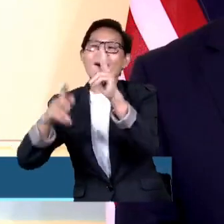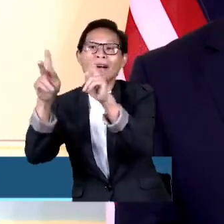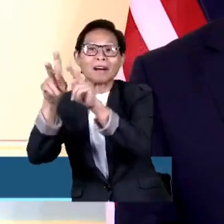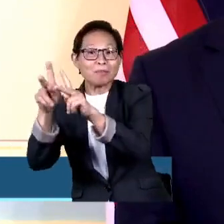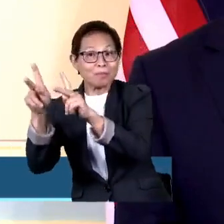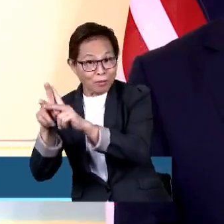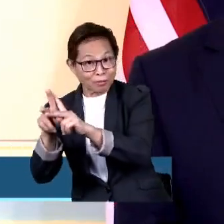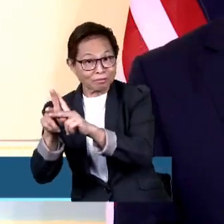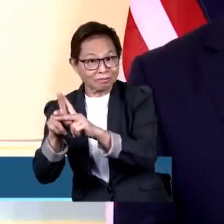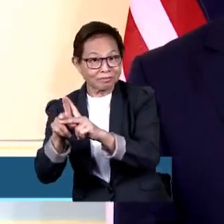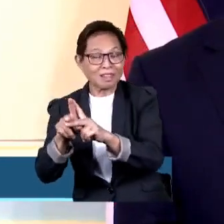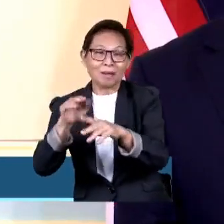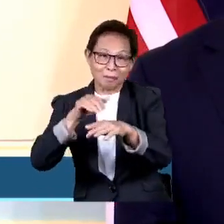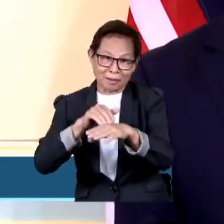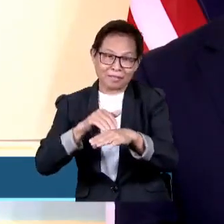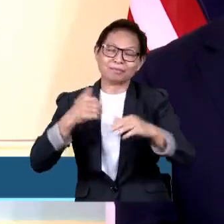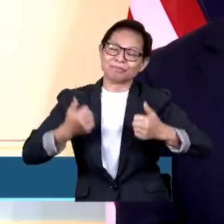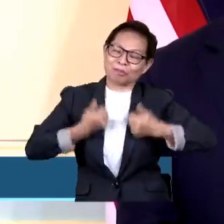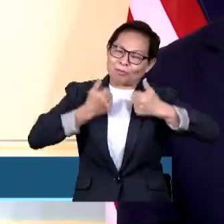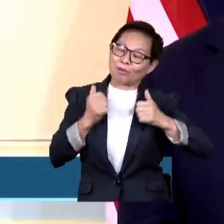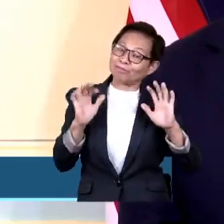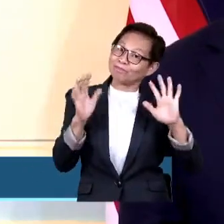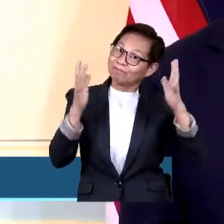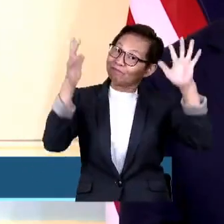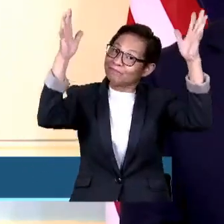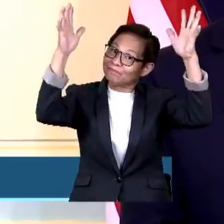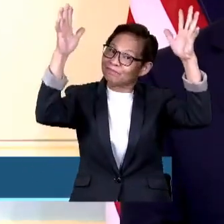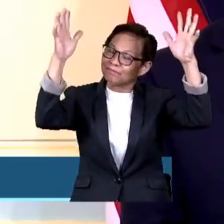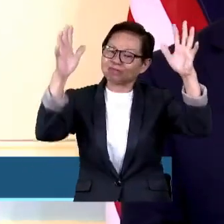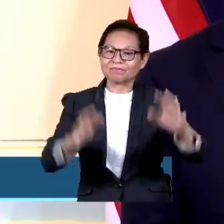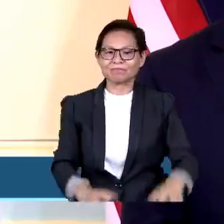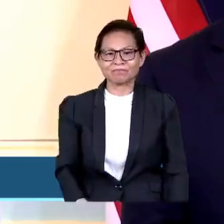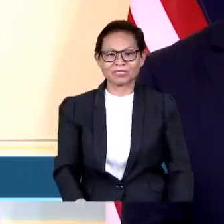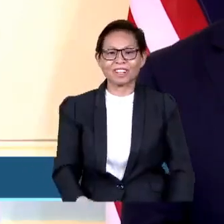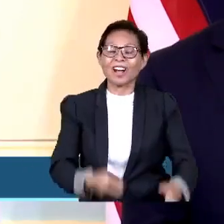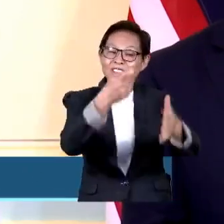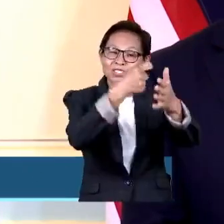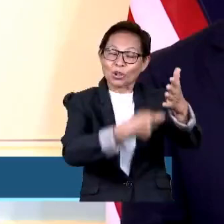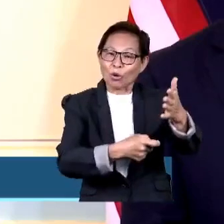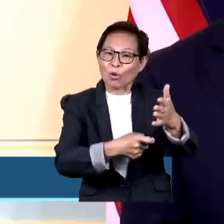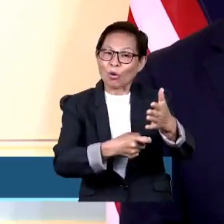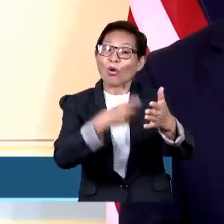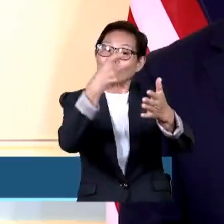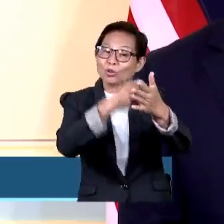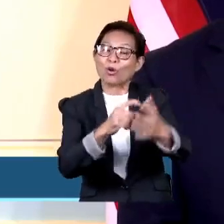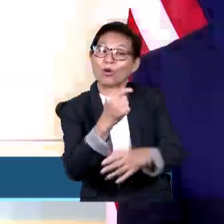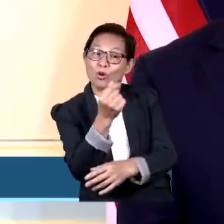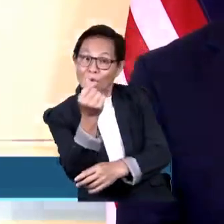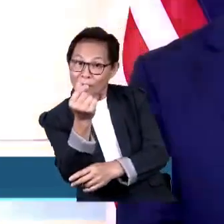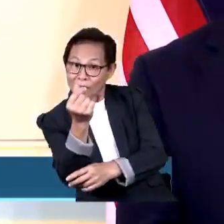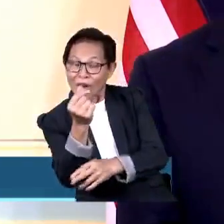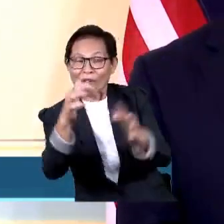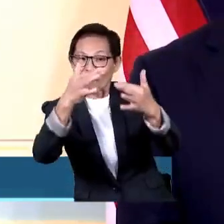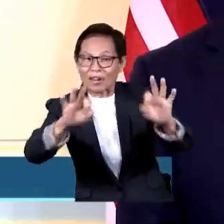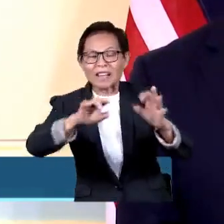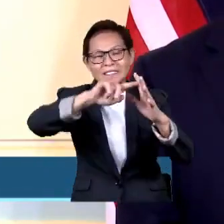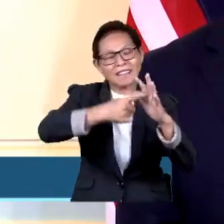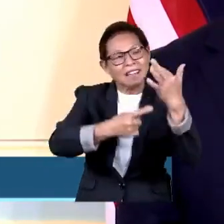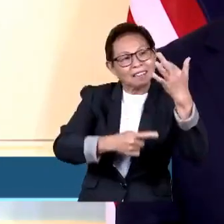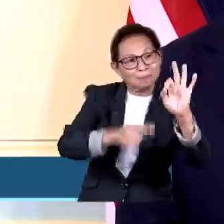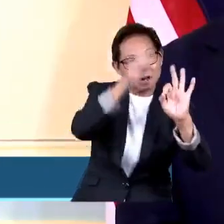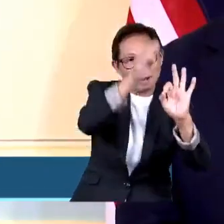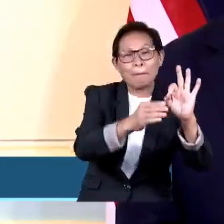halaman sempena Aidilfitri. Tol rahmah percuma akan bermula pada